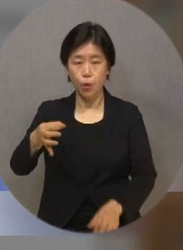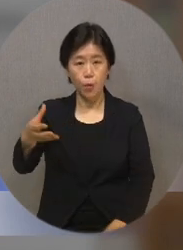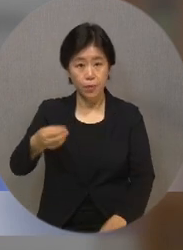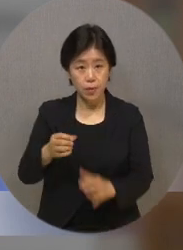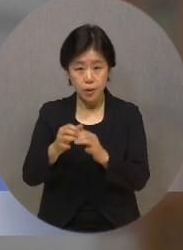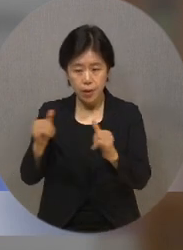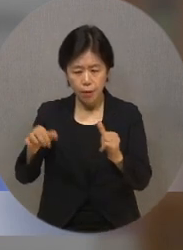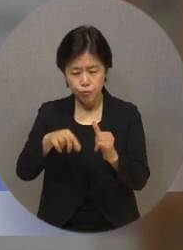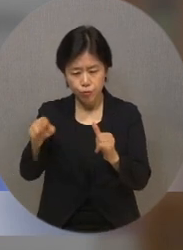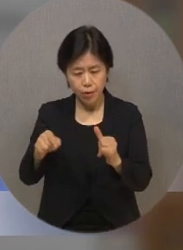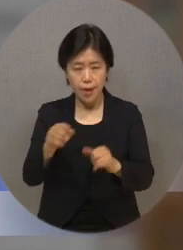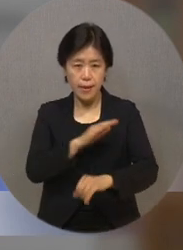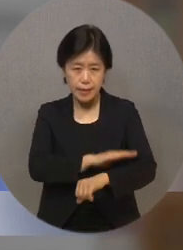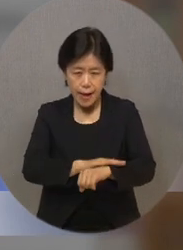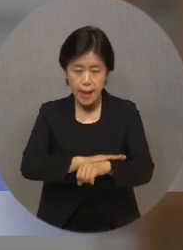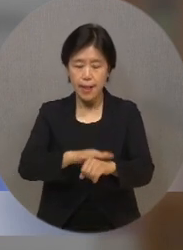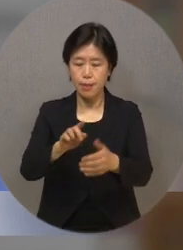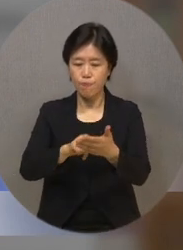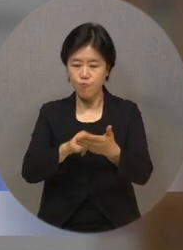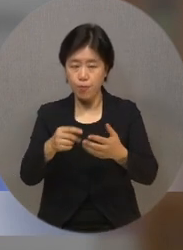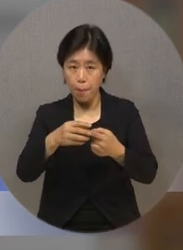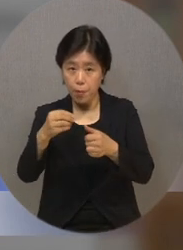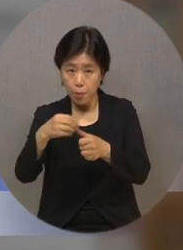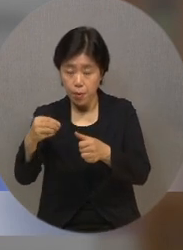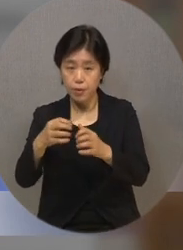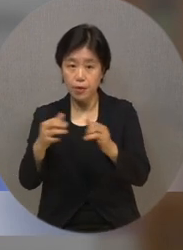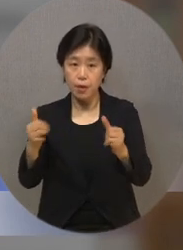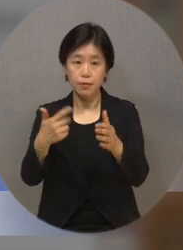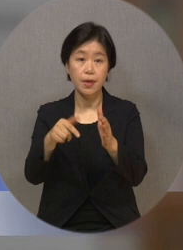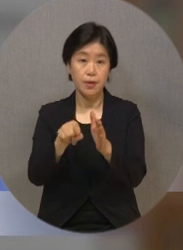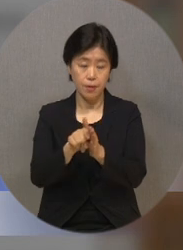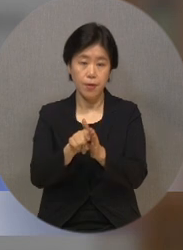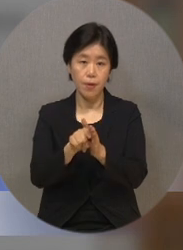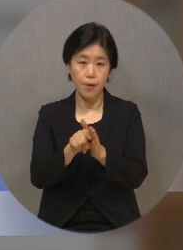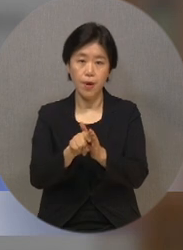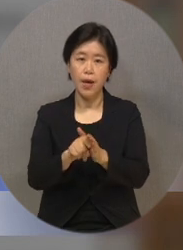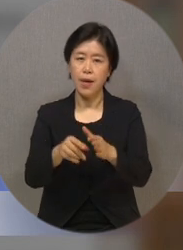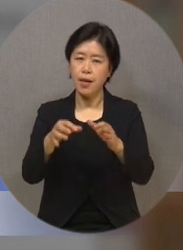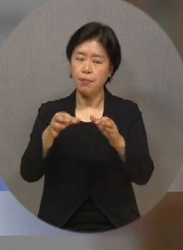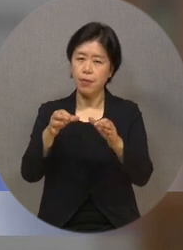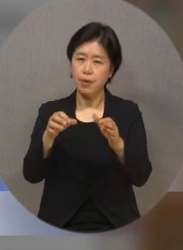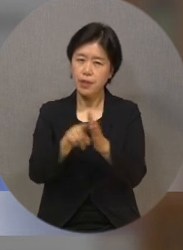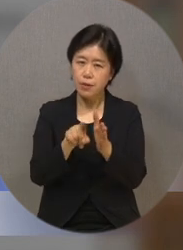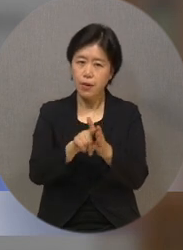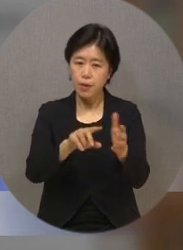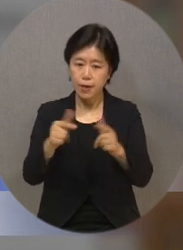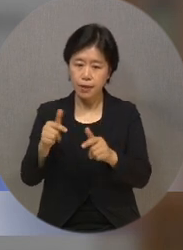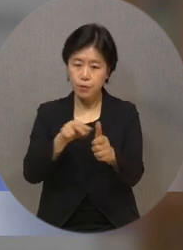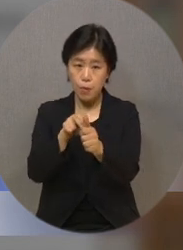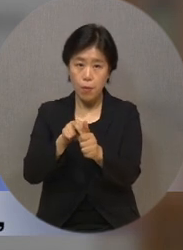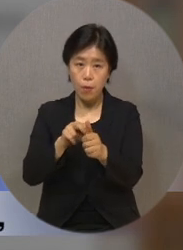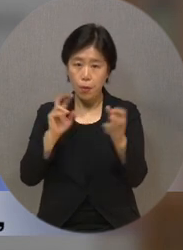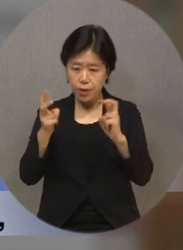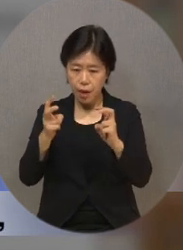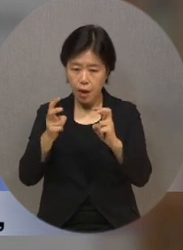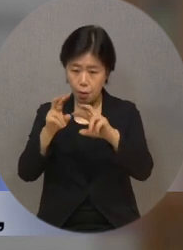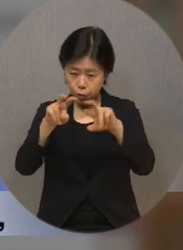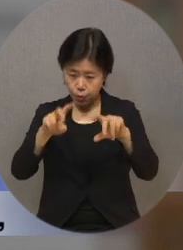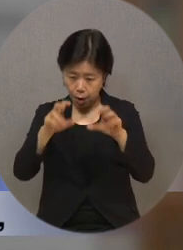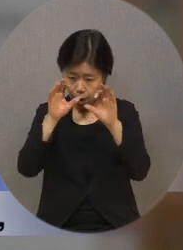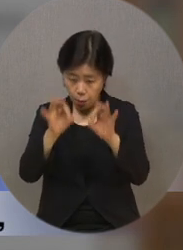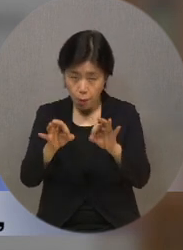취약계층을 대상으로 채권 위탁관리회사인 신용정보회사를 통해 신청자를 모집합니다 대한적십자사와